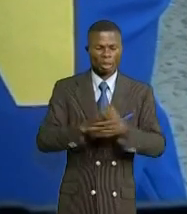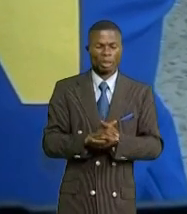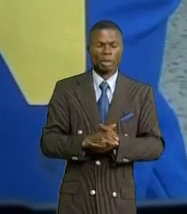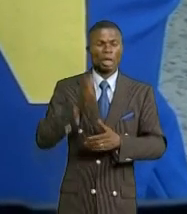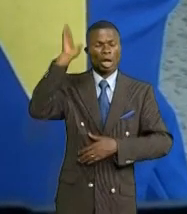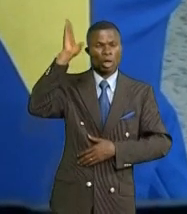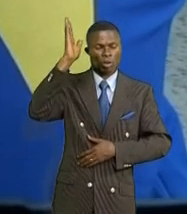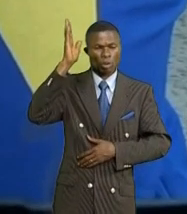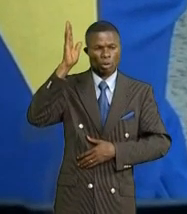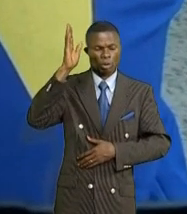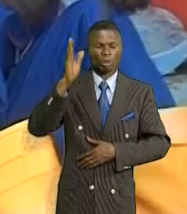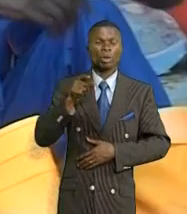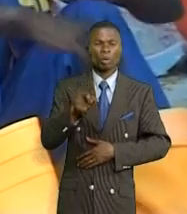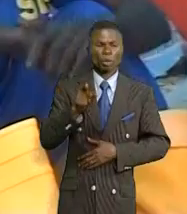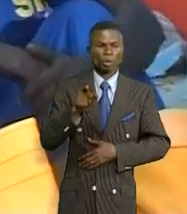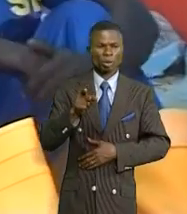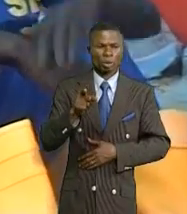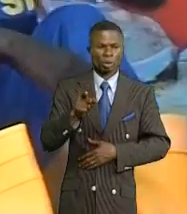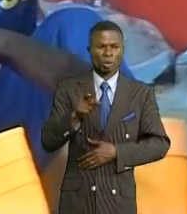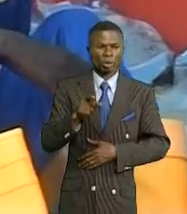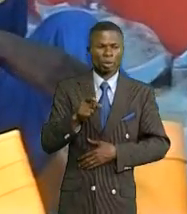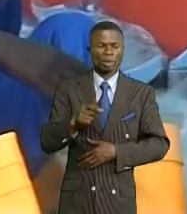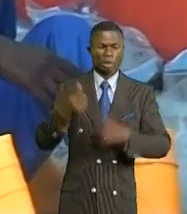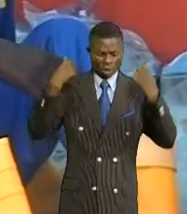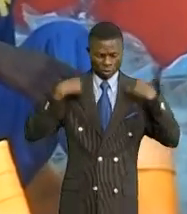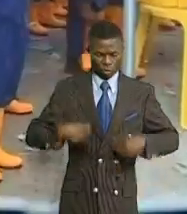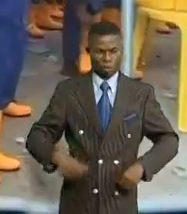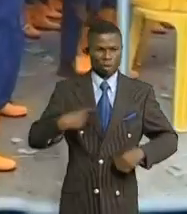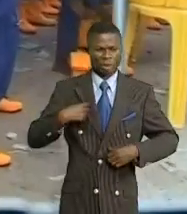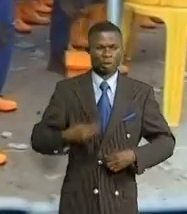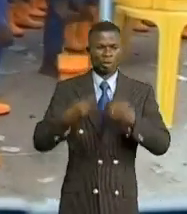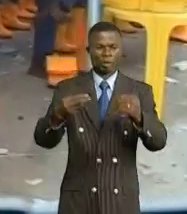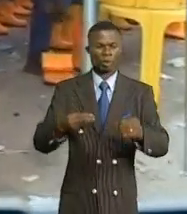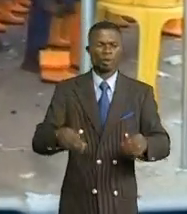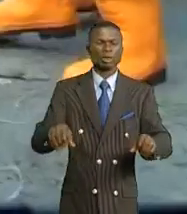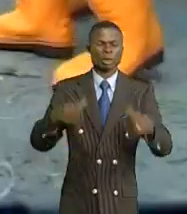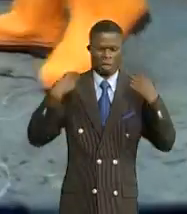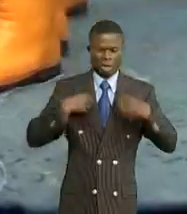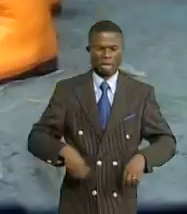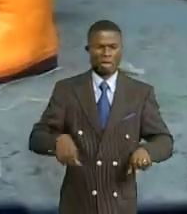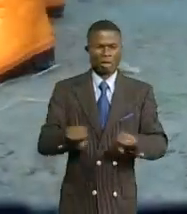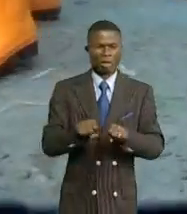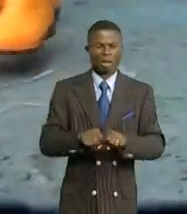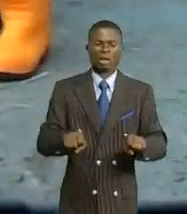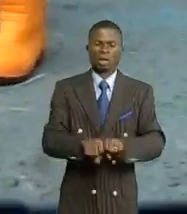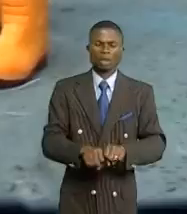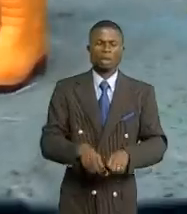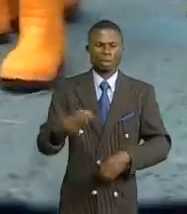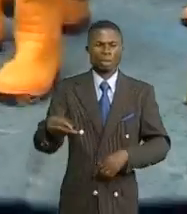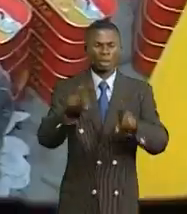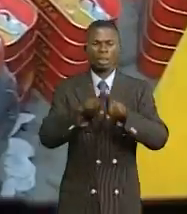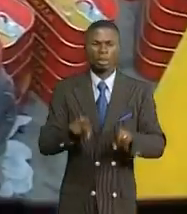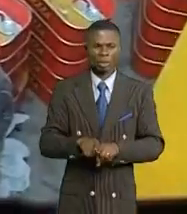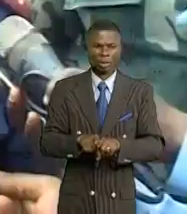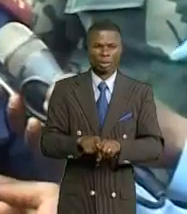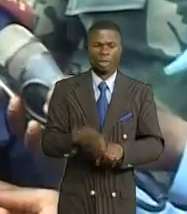derniers, ce Kuluna, ont bénéficié d'un kit complet composé de salopettes, de bottes, mais aussi